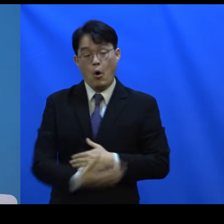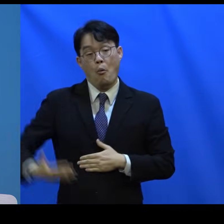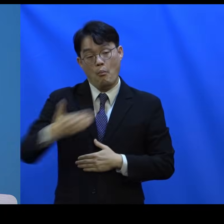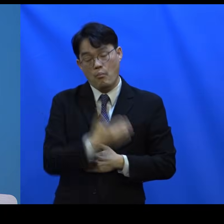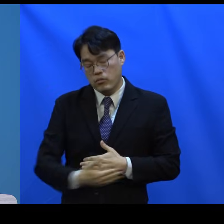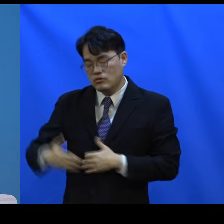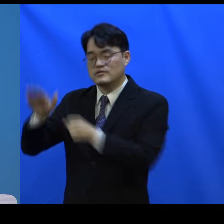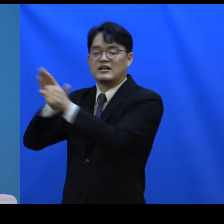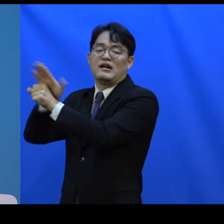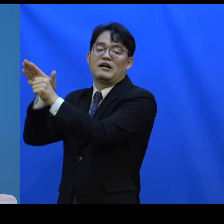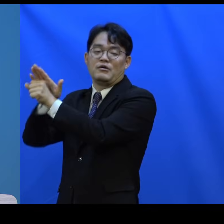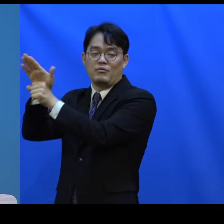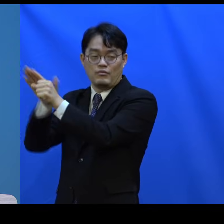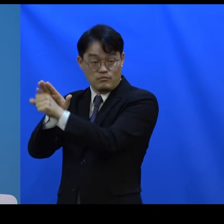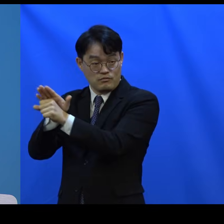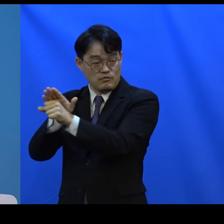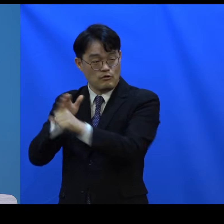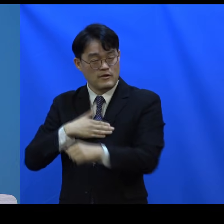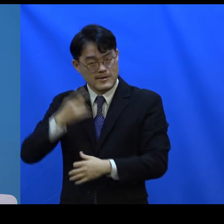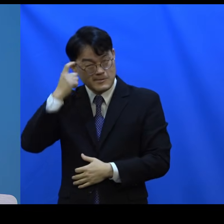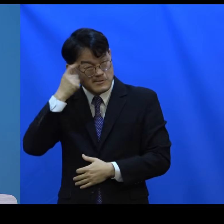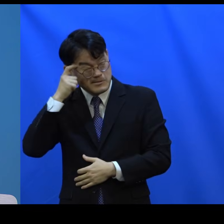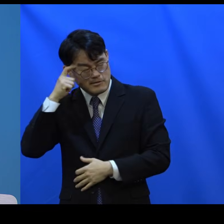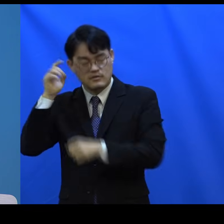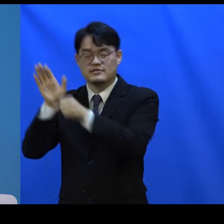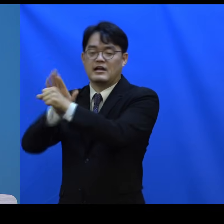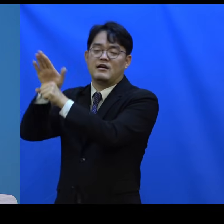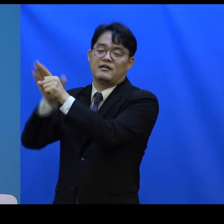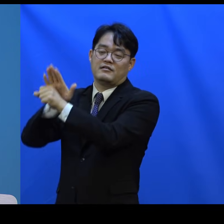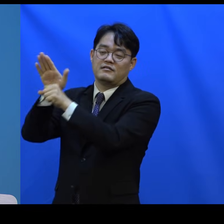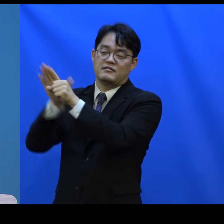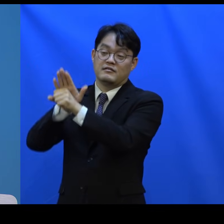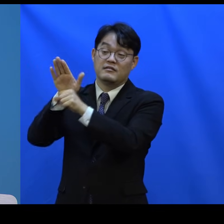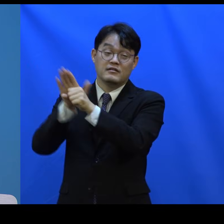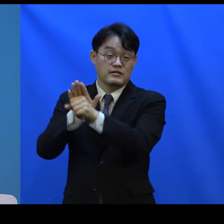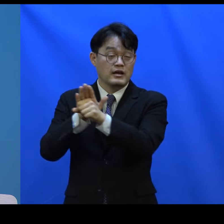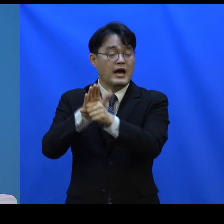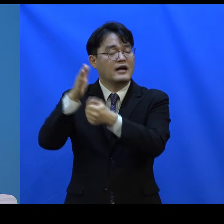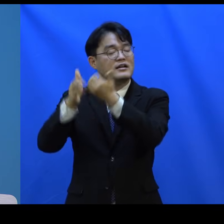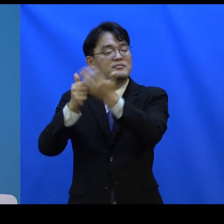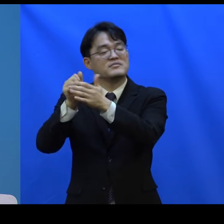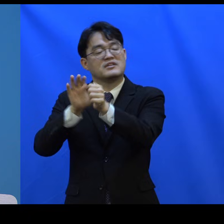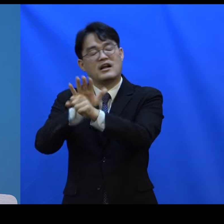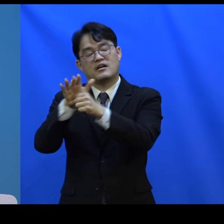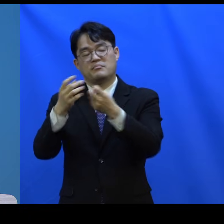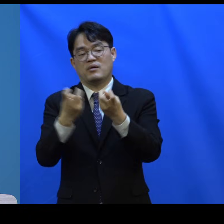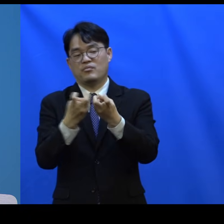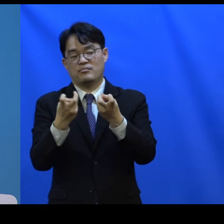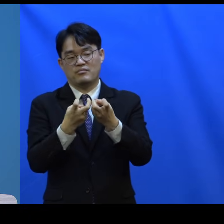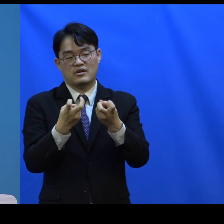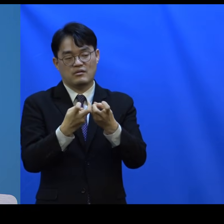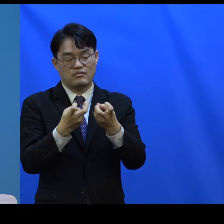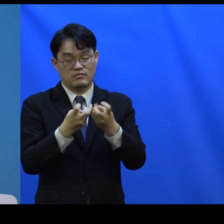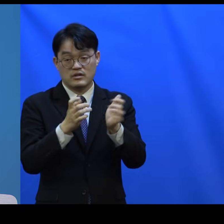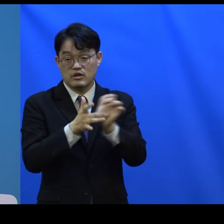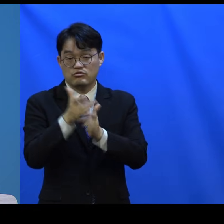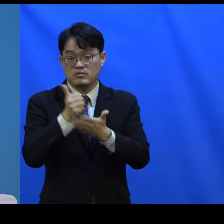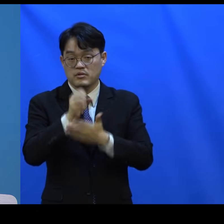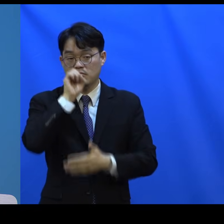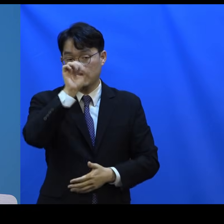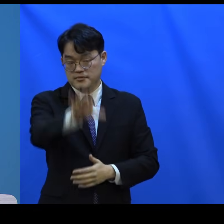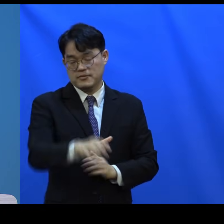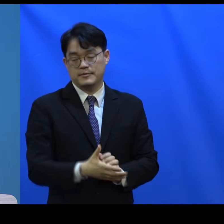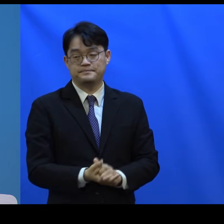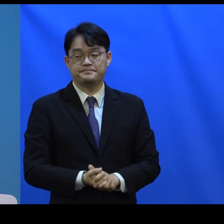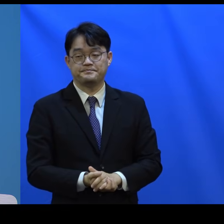우리의 부분이 아니고 우리의 삶 전체를 드리는 것. 그게 하나님을 사랑하라고 할 때 주시는 말씀이에요. 그러니까